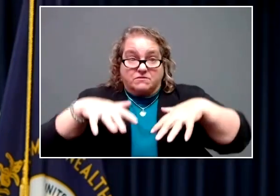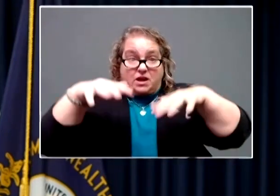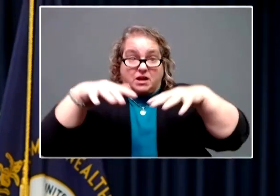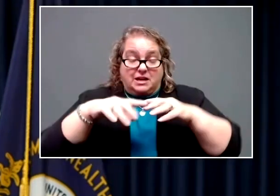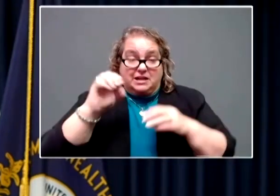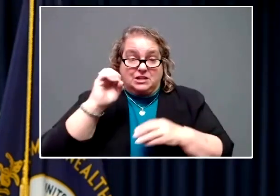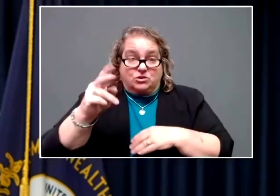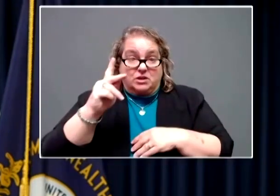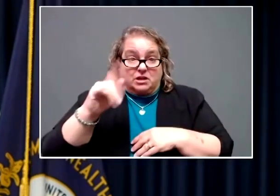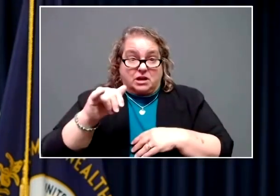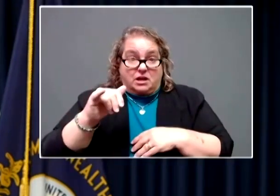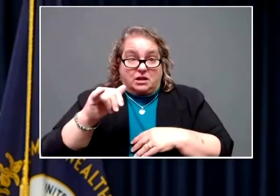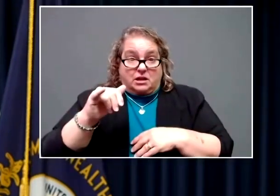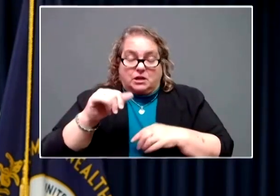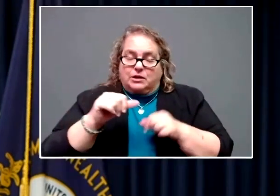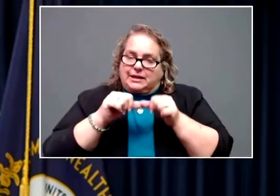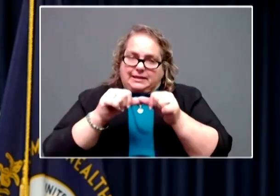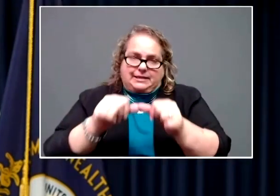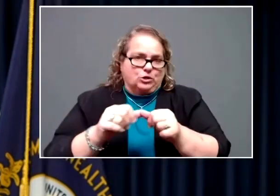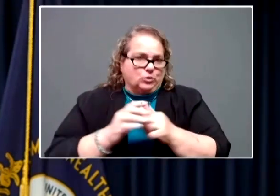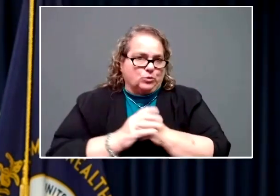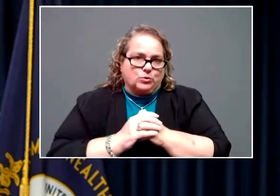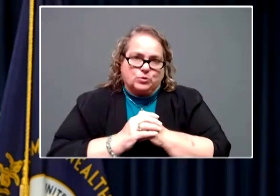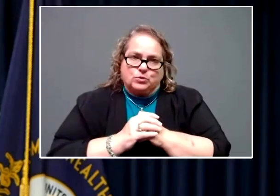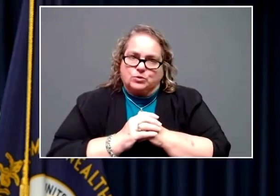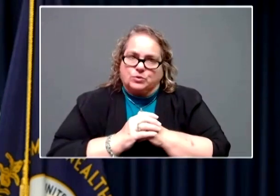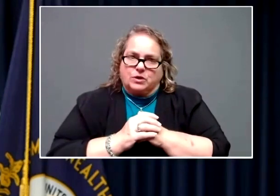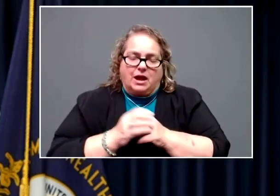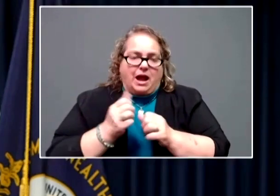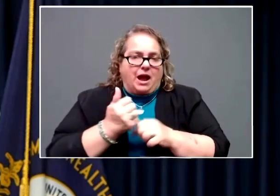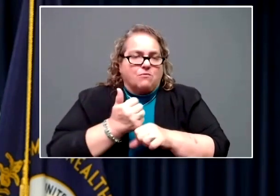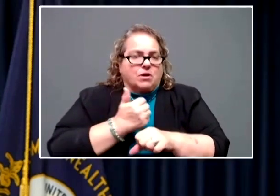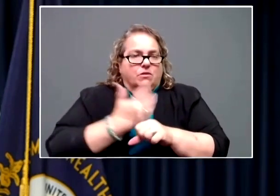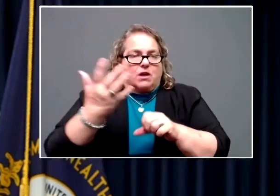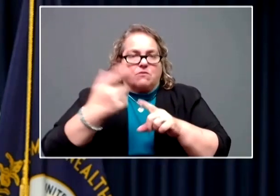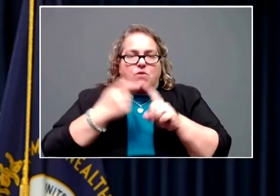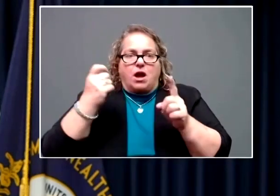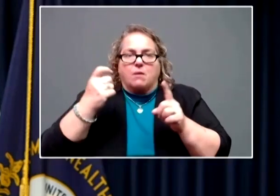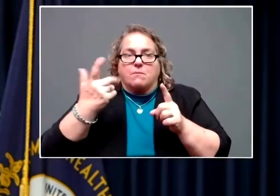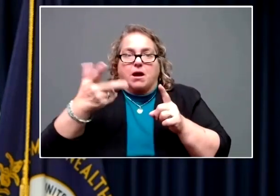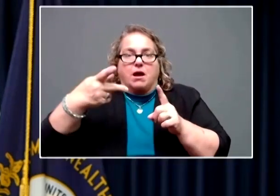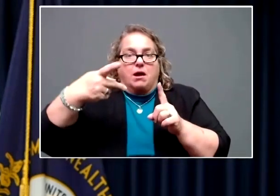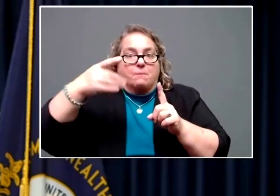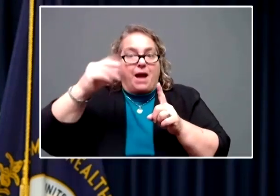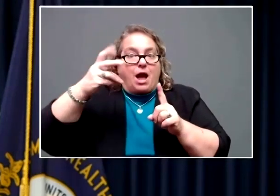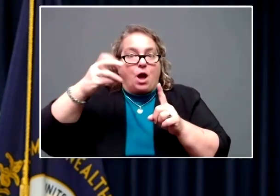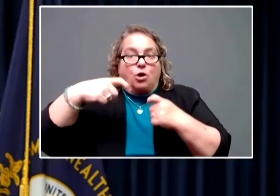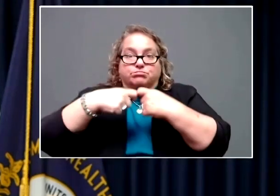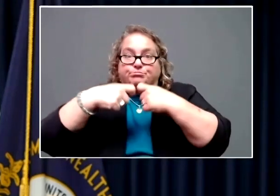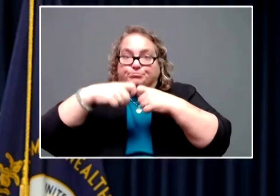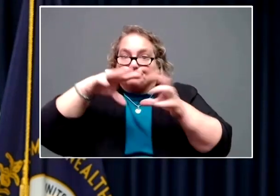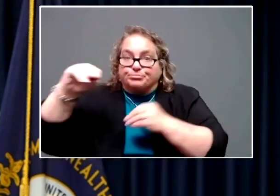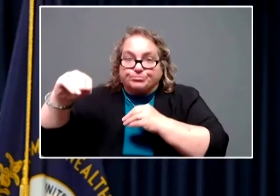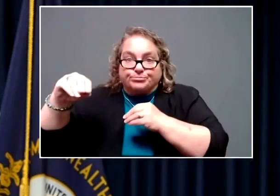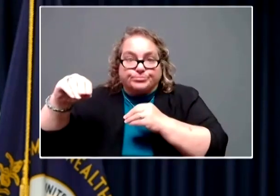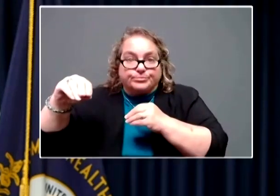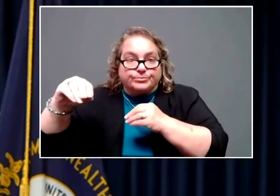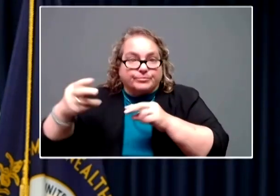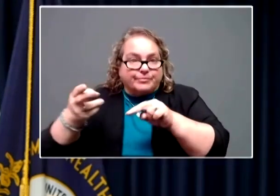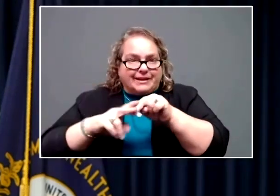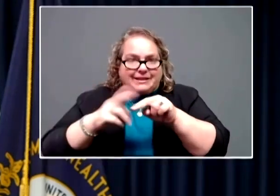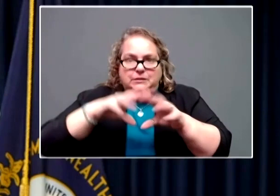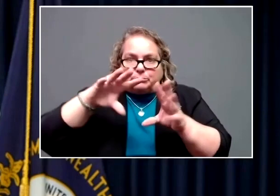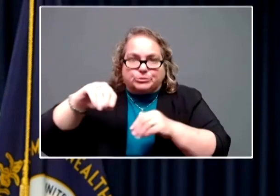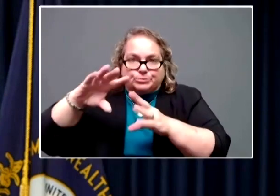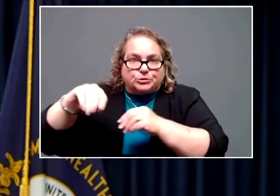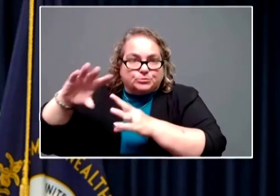die Überschwemmungen im östlichen Kentucky weiterhin ein Problem darstellen, angefangen bei den zunehmenden Stromausfällen bis hin zu den